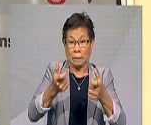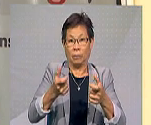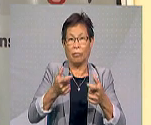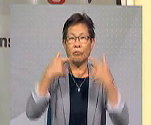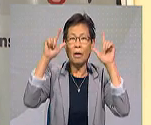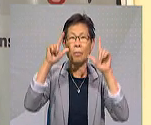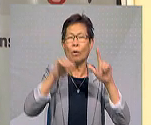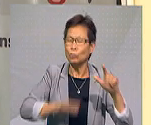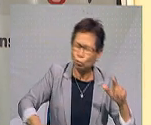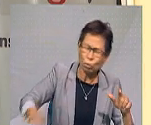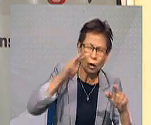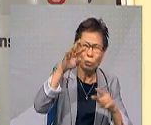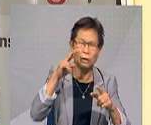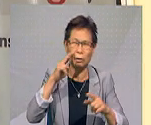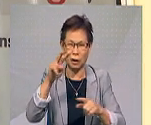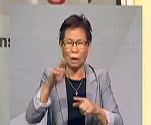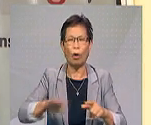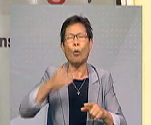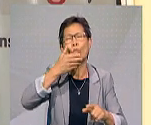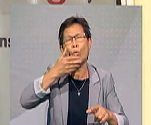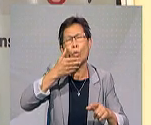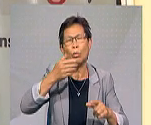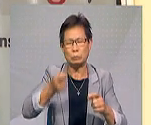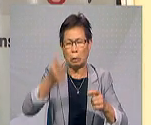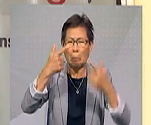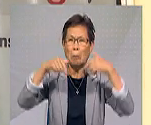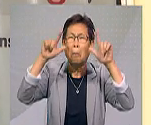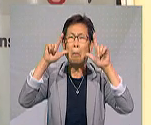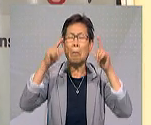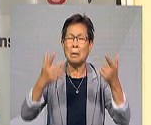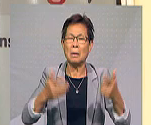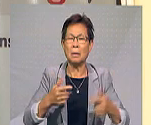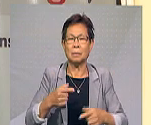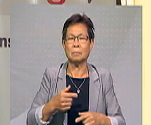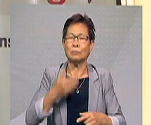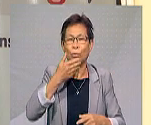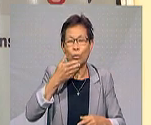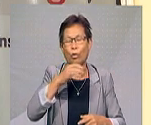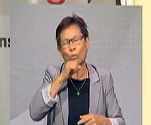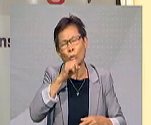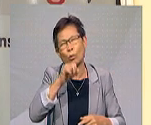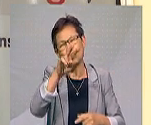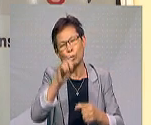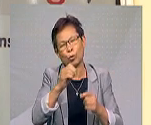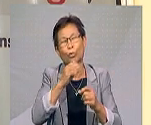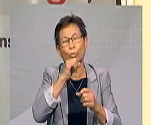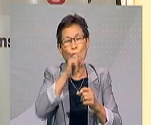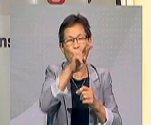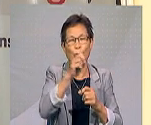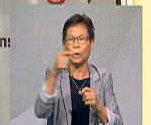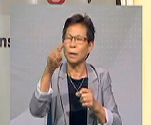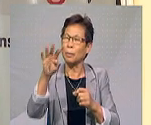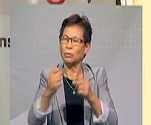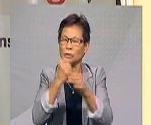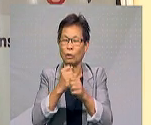dilihat rata-rata purata memang selalunya orang muda. Selalunya generasi berusia 20-an hingga ke 40-an. Antara